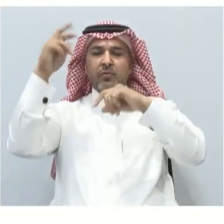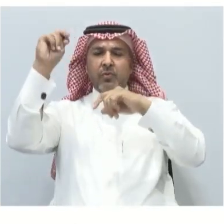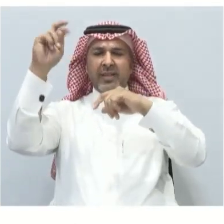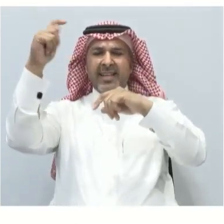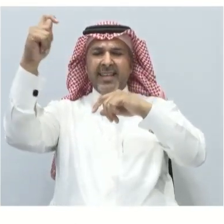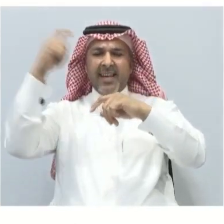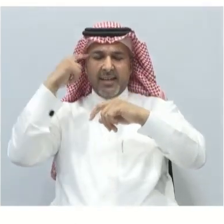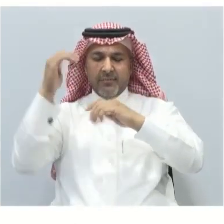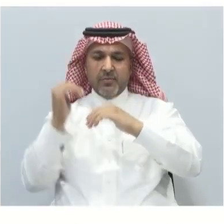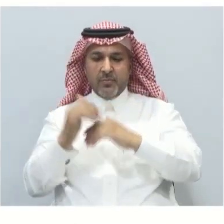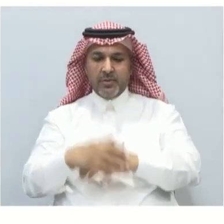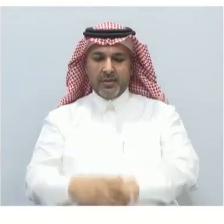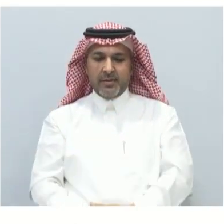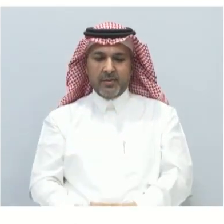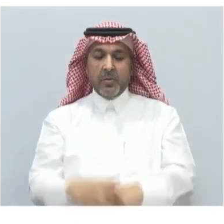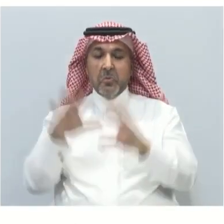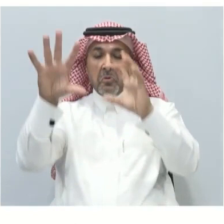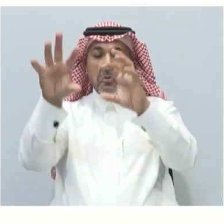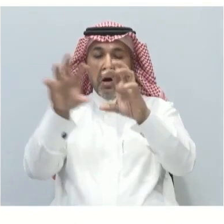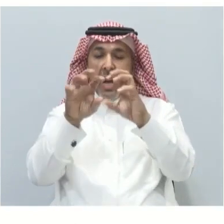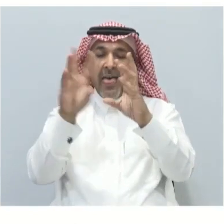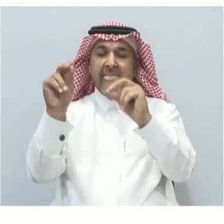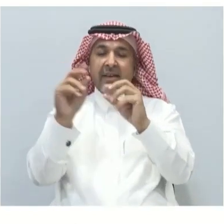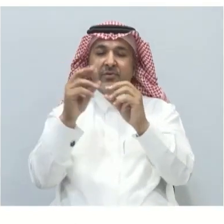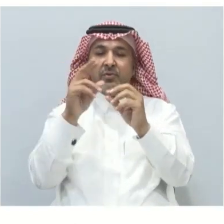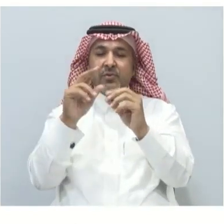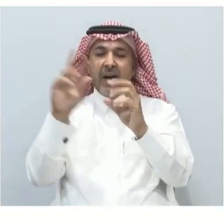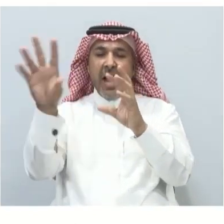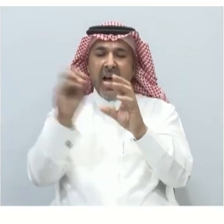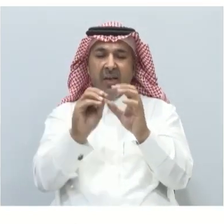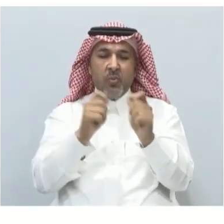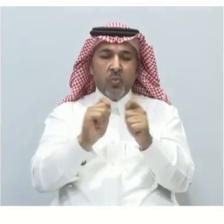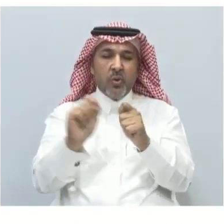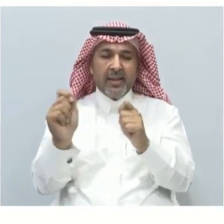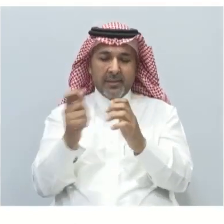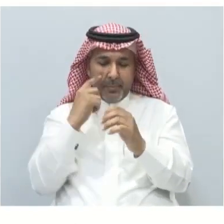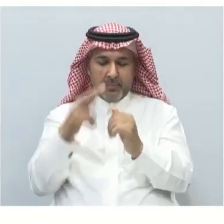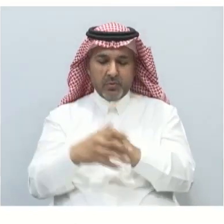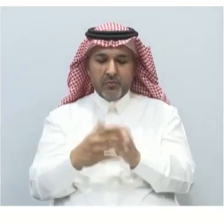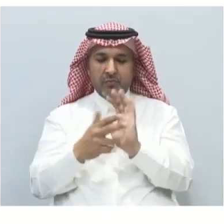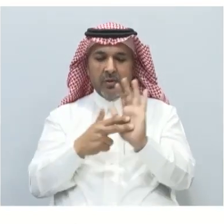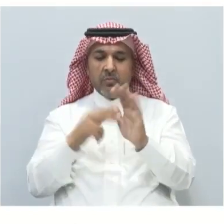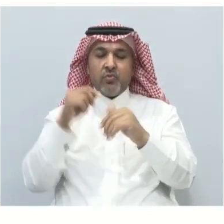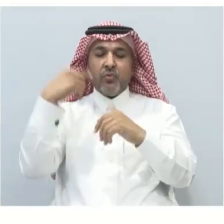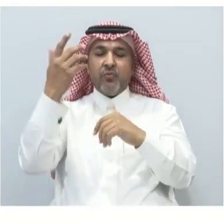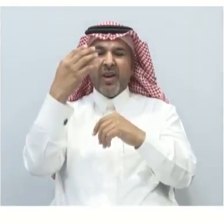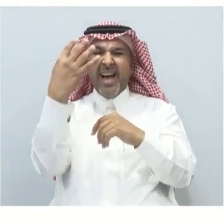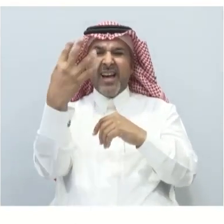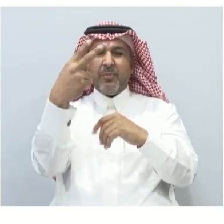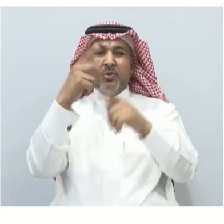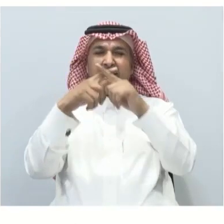على 24 ضرب 24 ضرب 5 سنوات